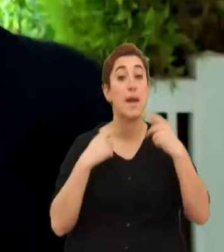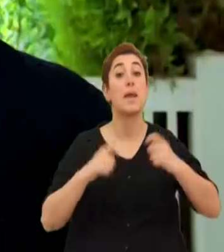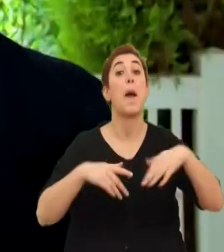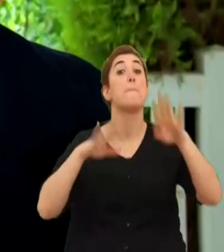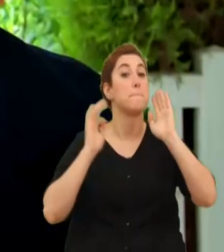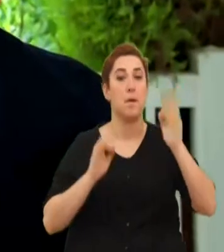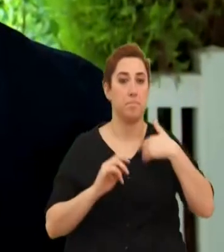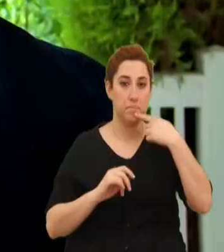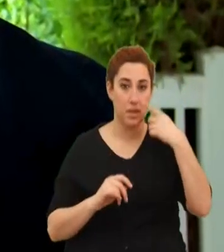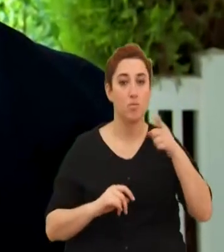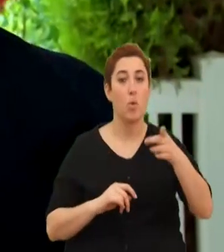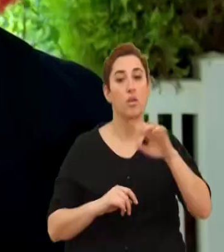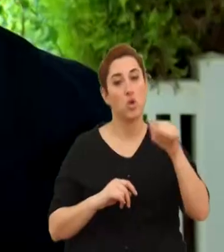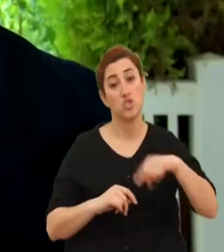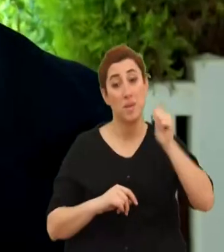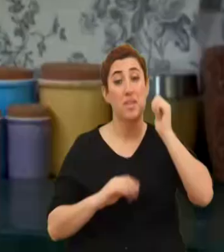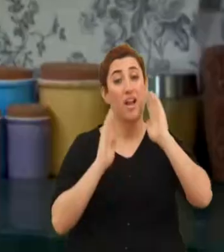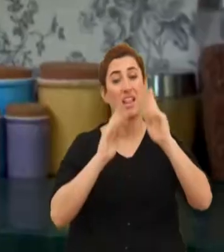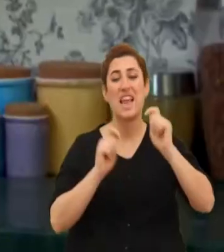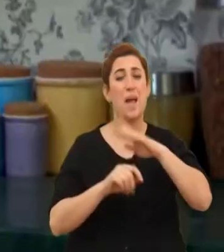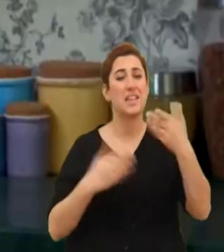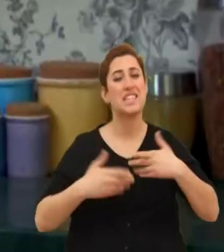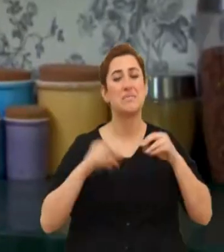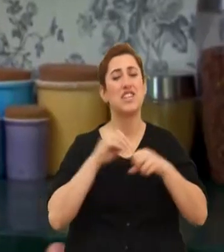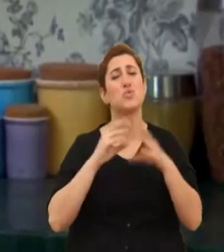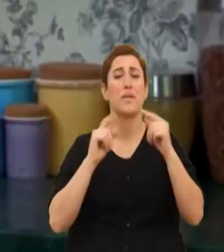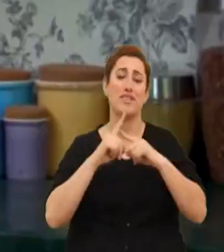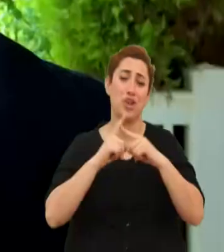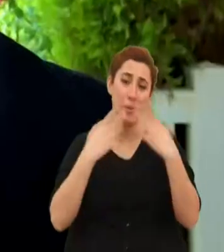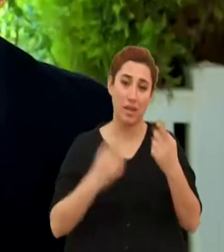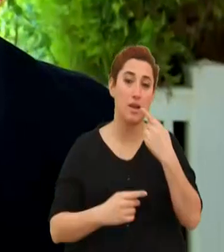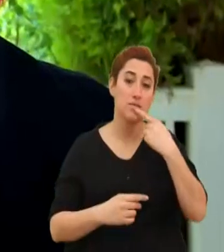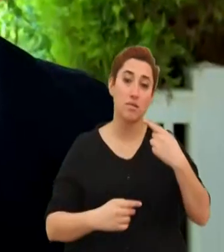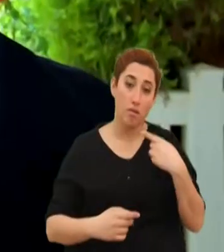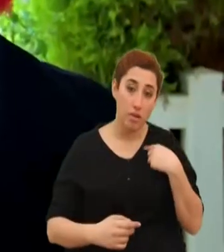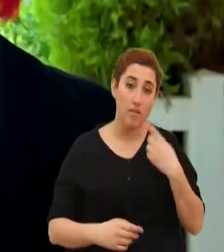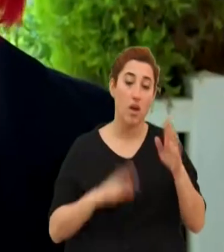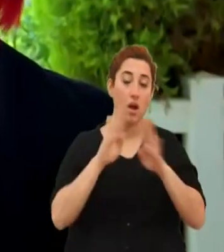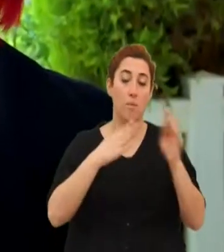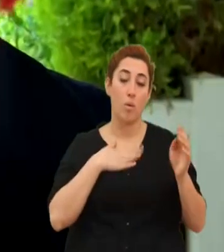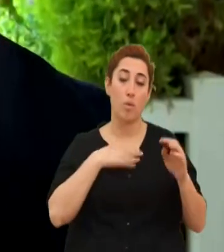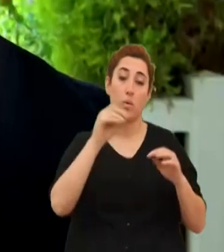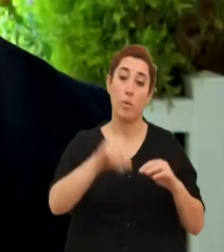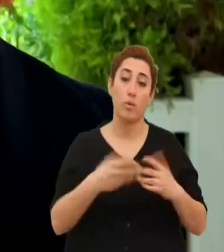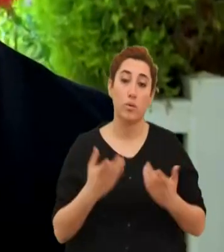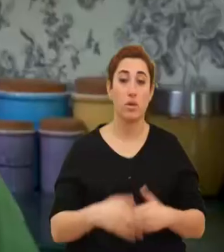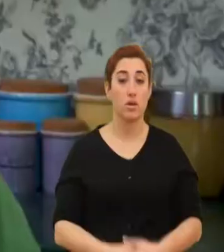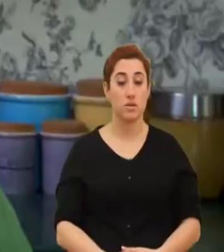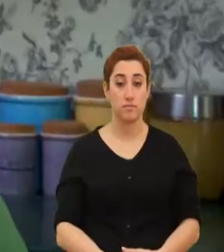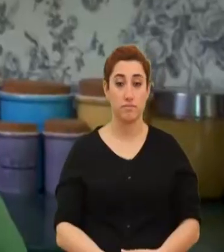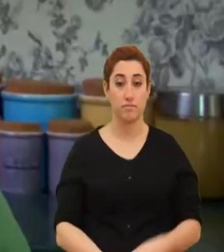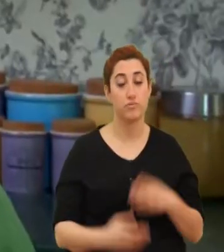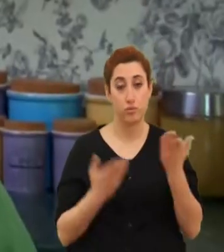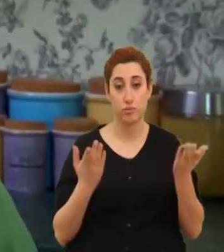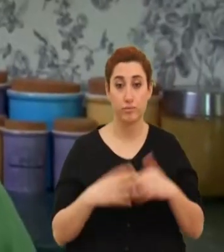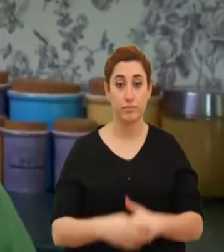ettim yapamam diye. Onlar da bu zamana kadar yaptığın hizmetler için çok teşekkür ederiz dediler. Ve kapının önüne koyuverdiler.